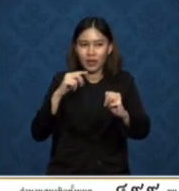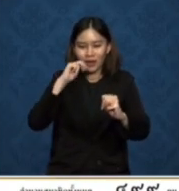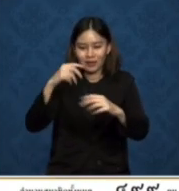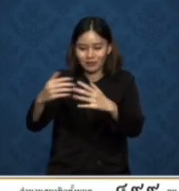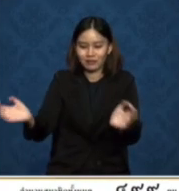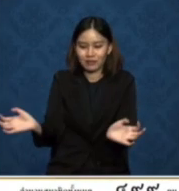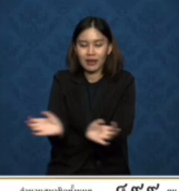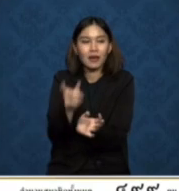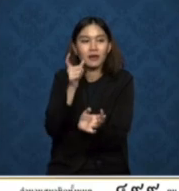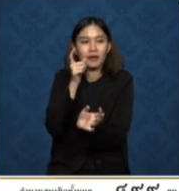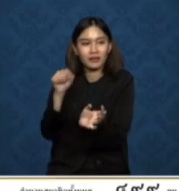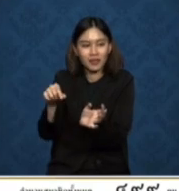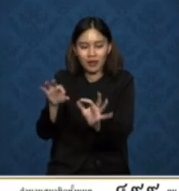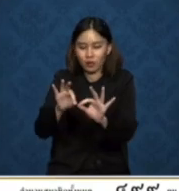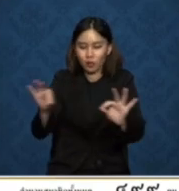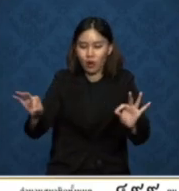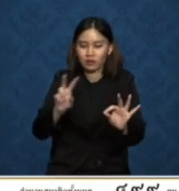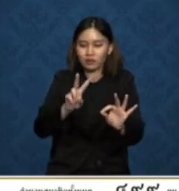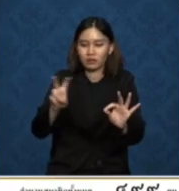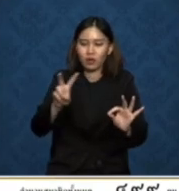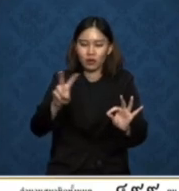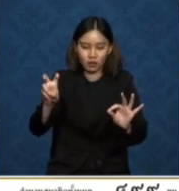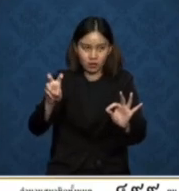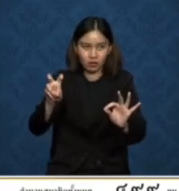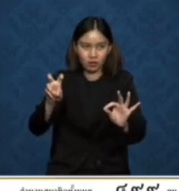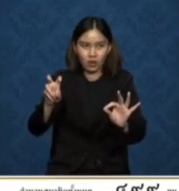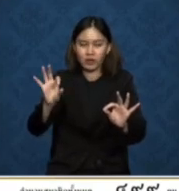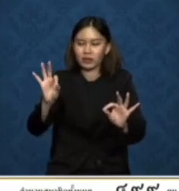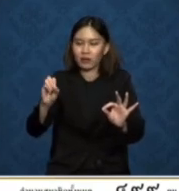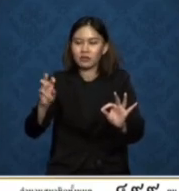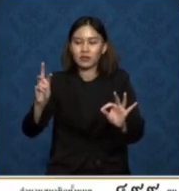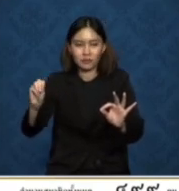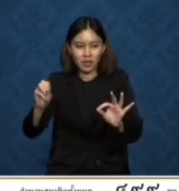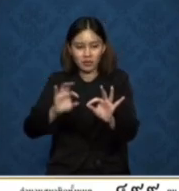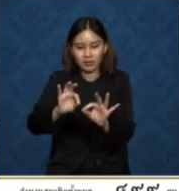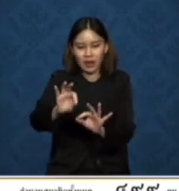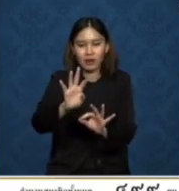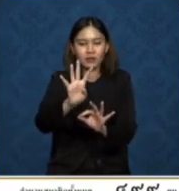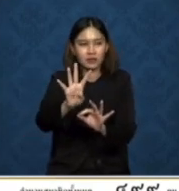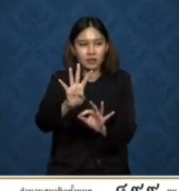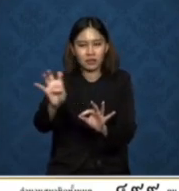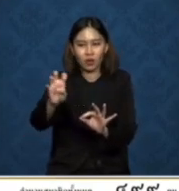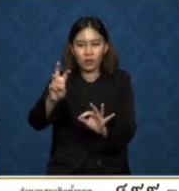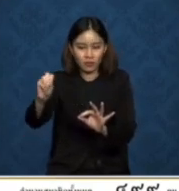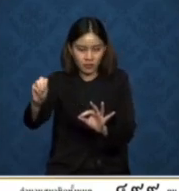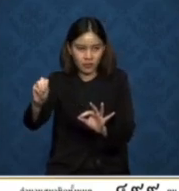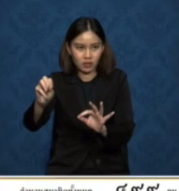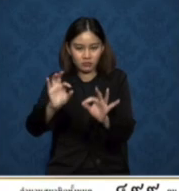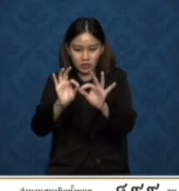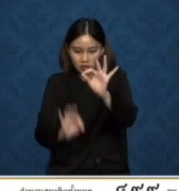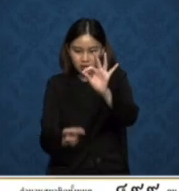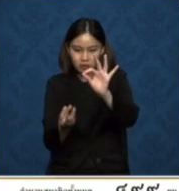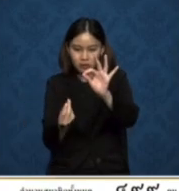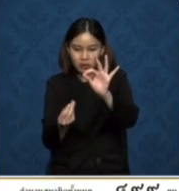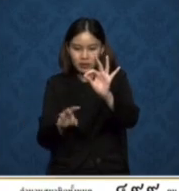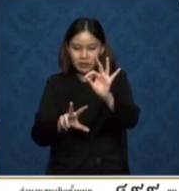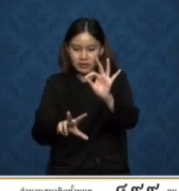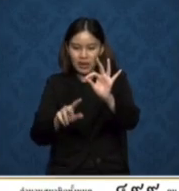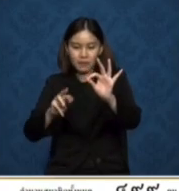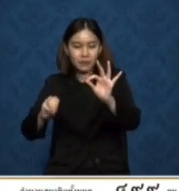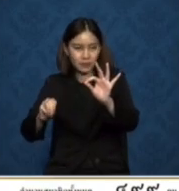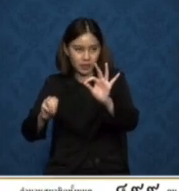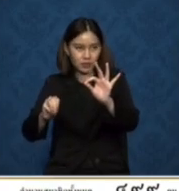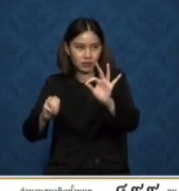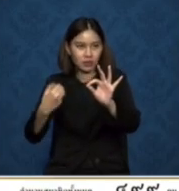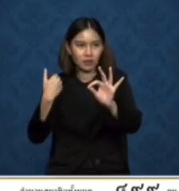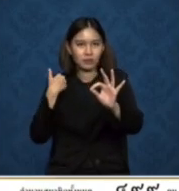น้ำขนาดใหญ่กว้างประมาณ 290 เมตร ยาว 400 เมตร ลึกเฉลี่ยประมาณ 3 เมตร